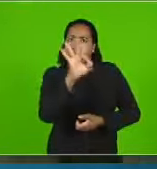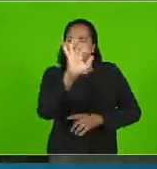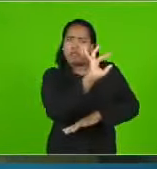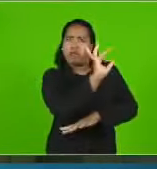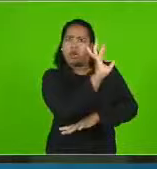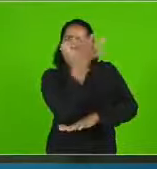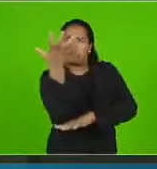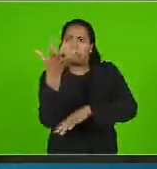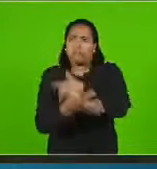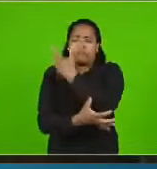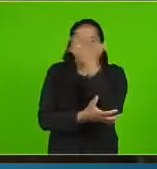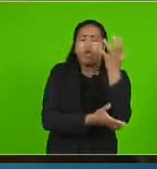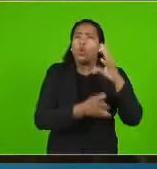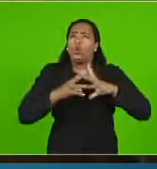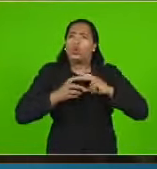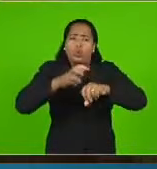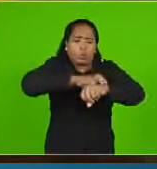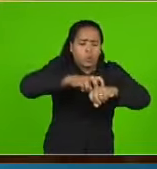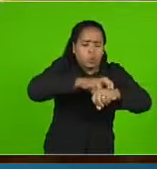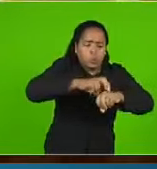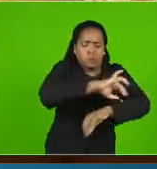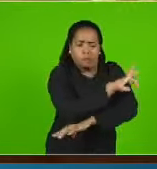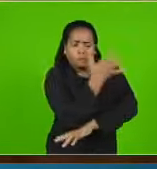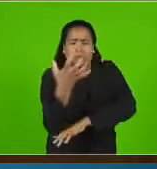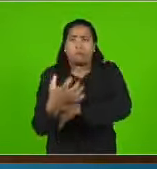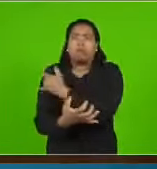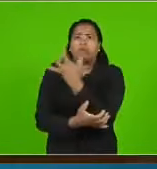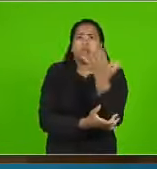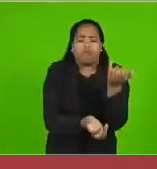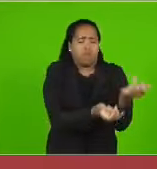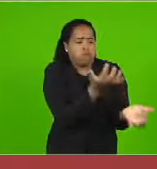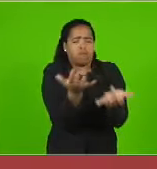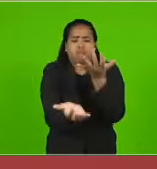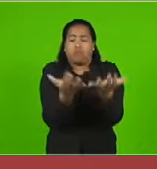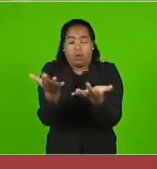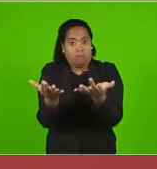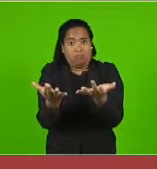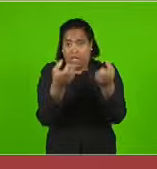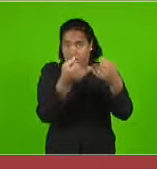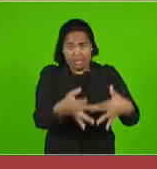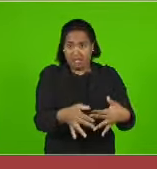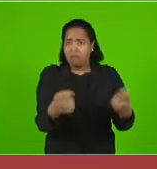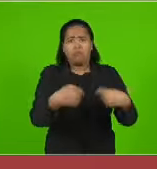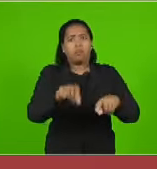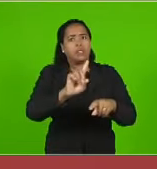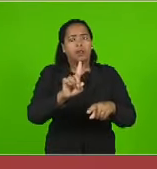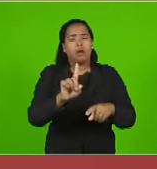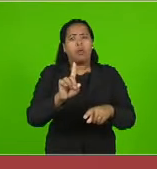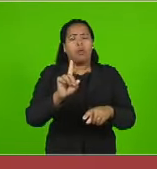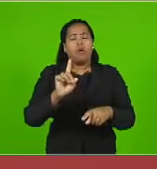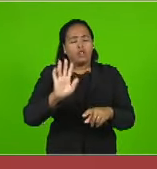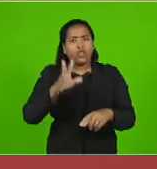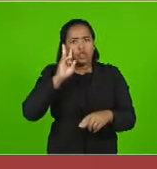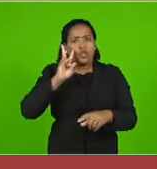и вся трава зеленая сгорела. Это первая труба. Не нужно объяснять, это печально